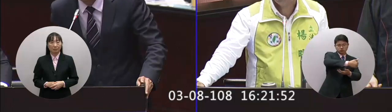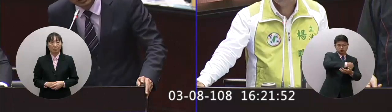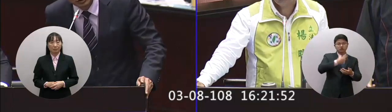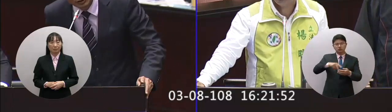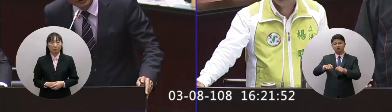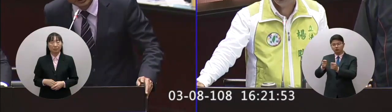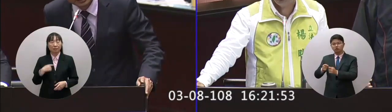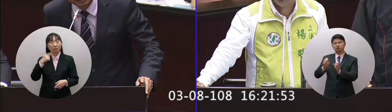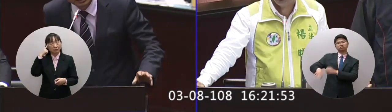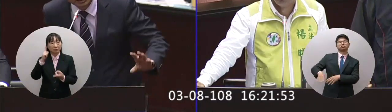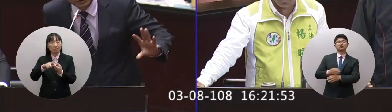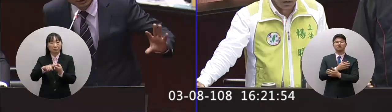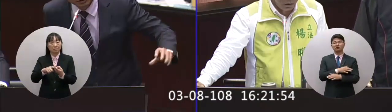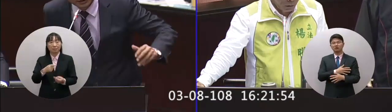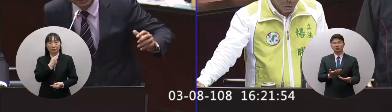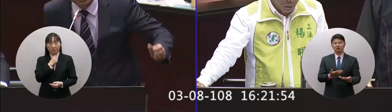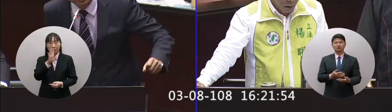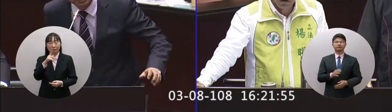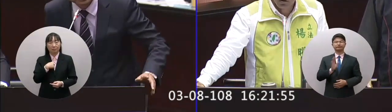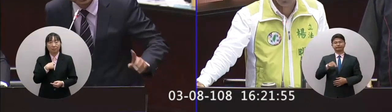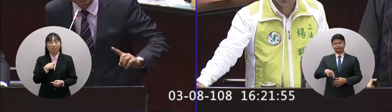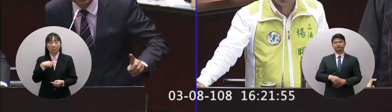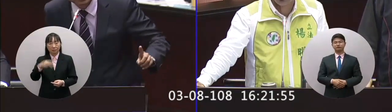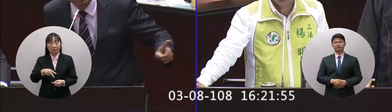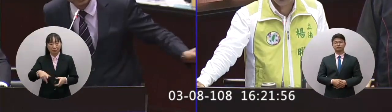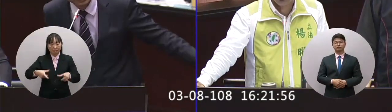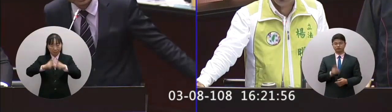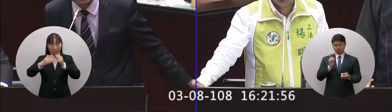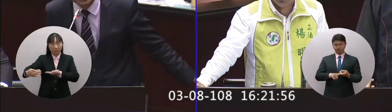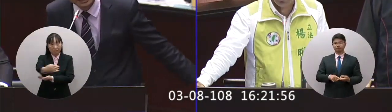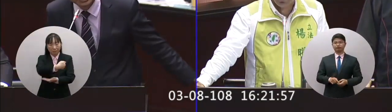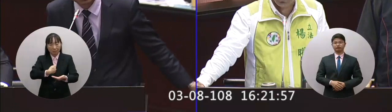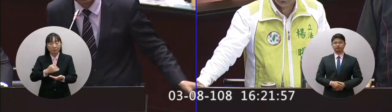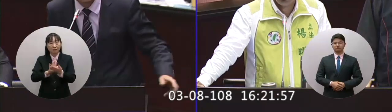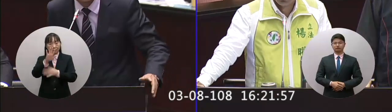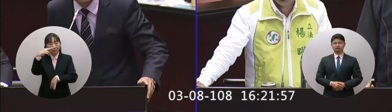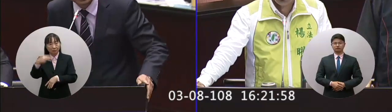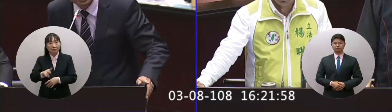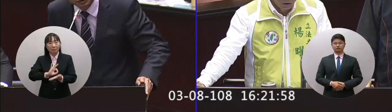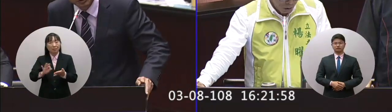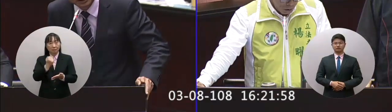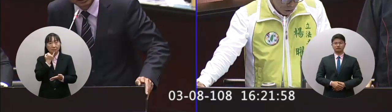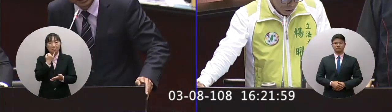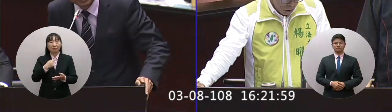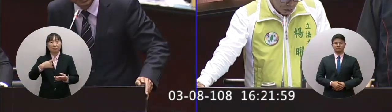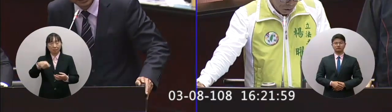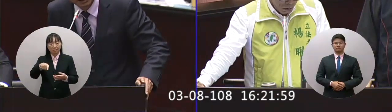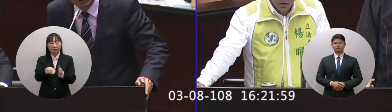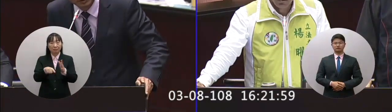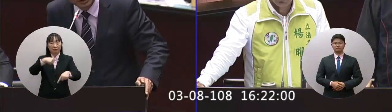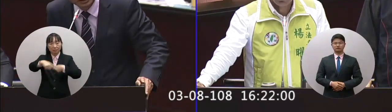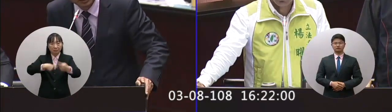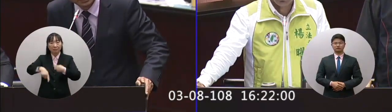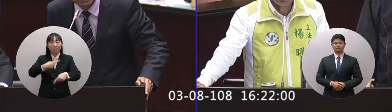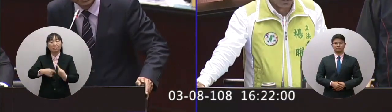面。 完全同意，就是要有一个资源再回收，而且重点后面还可以再利用的这样的一个循环利用的计划，